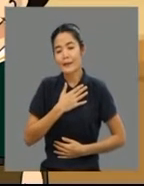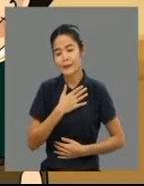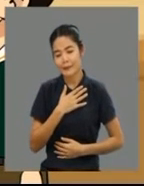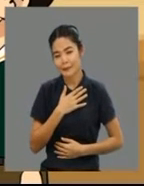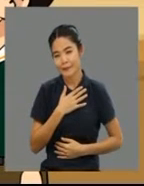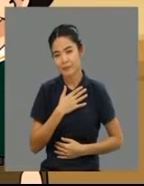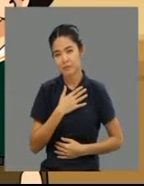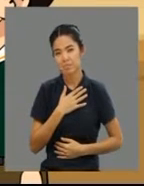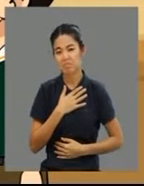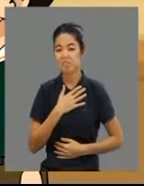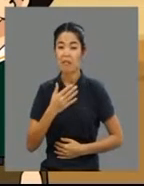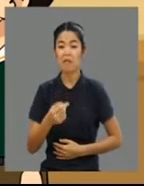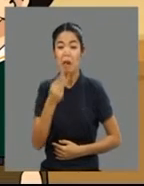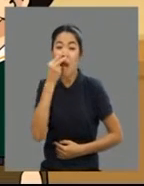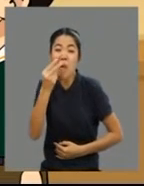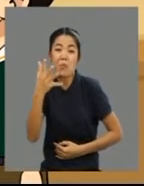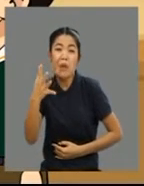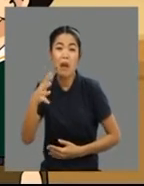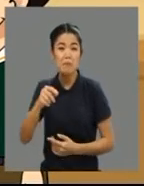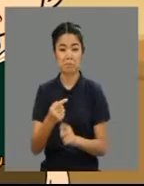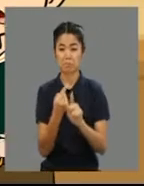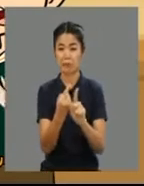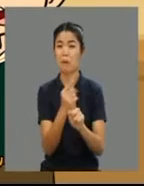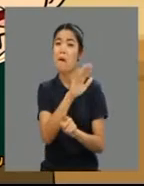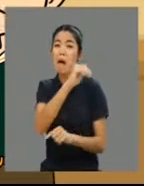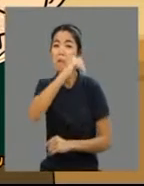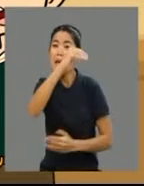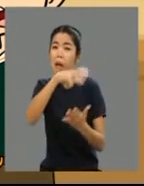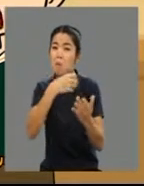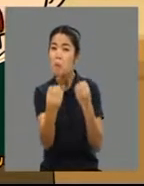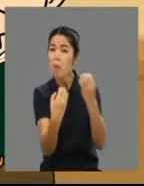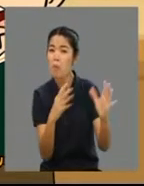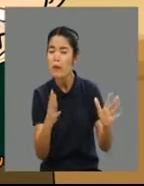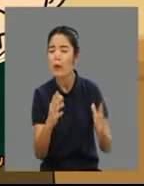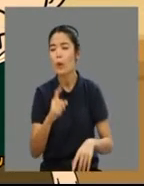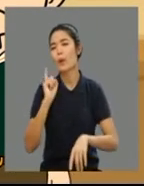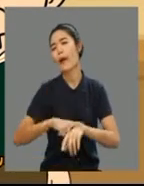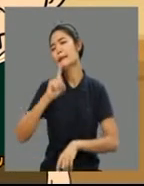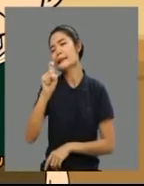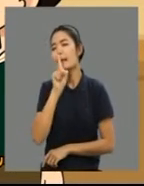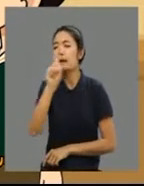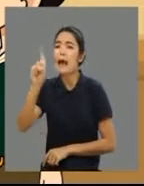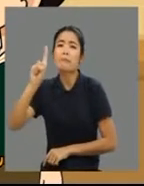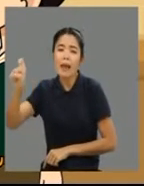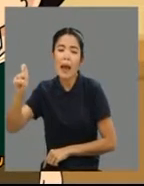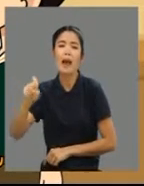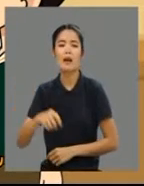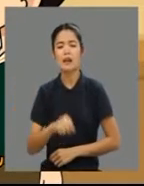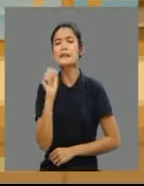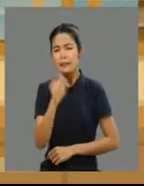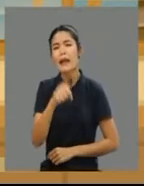ไม่เห็นจะมีอะไรอย่างที่พี่หนึ่งเล่าเลยเสียเวลาตามหาคำตอบชะมัด นั่นน่ะ